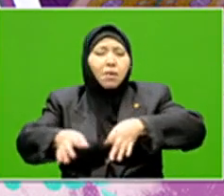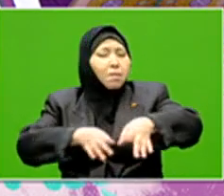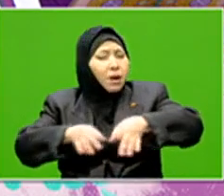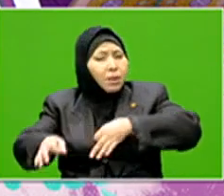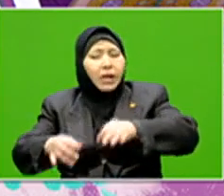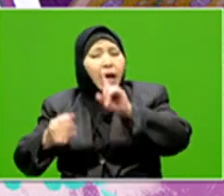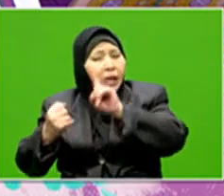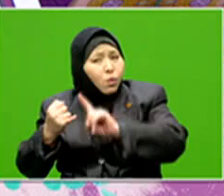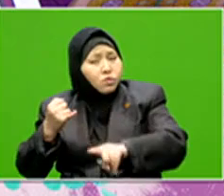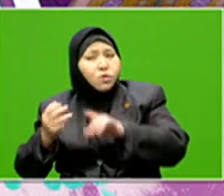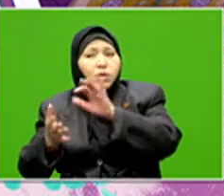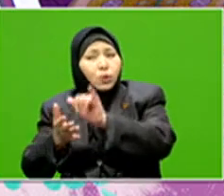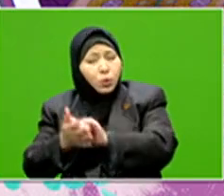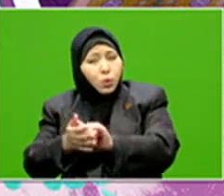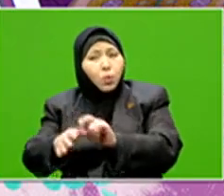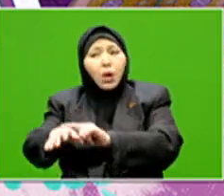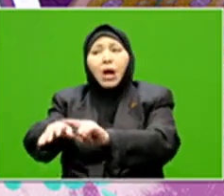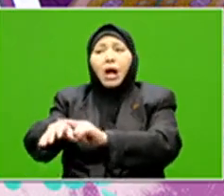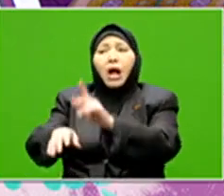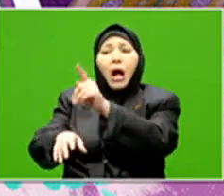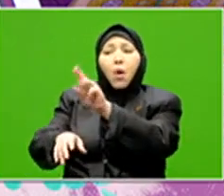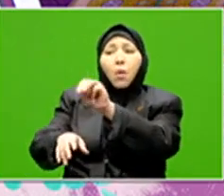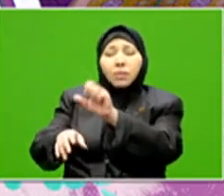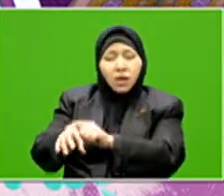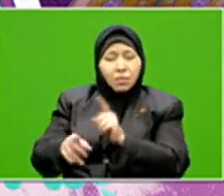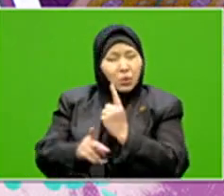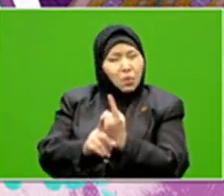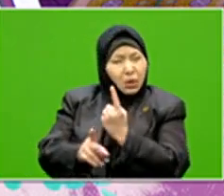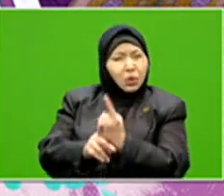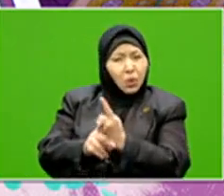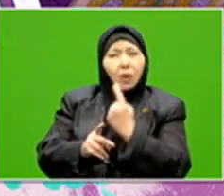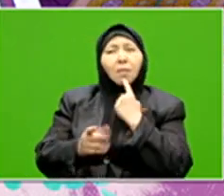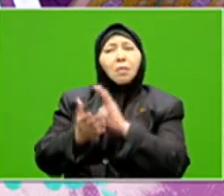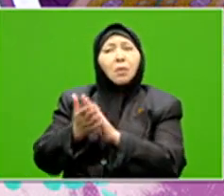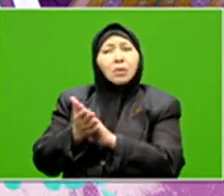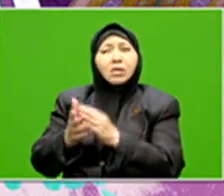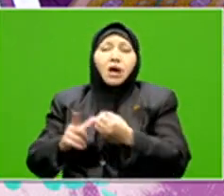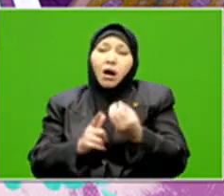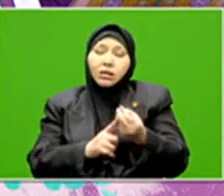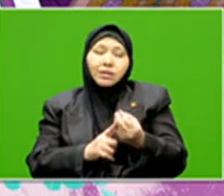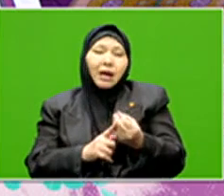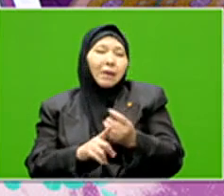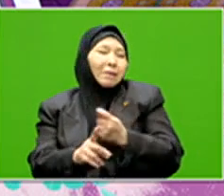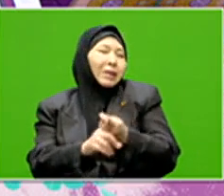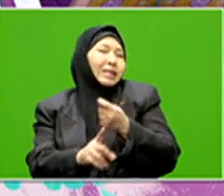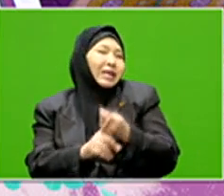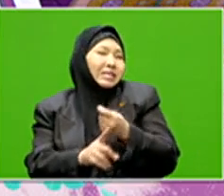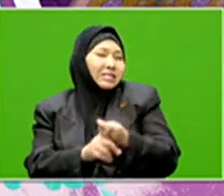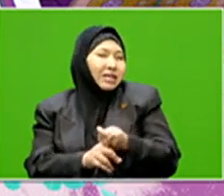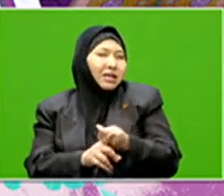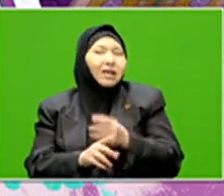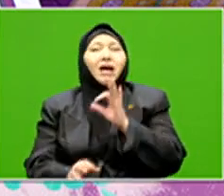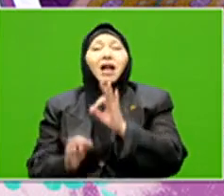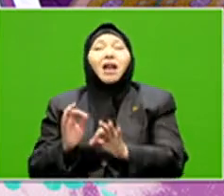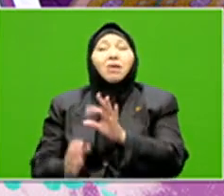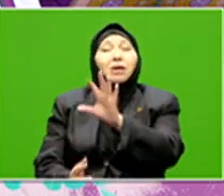di hujung itu kaumnya adakah betul-betul menyatakan memuji ataupun memerli? Kalau memerli, mengapa